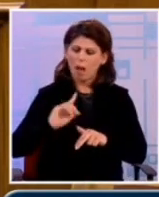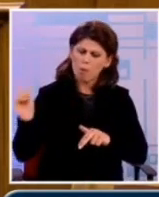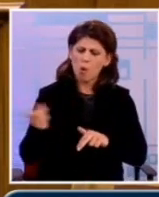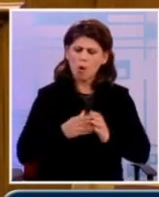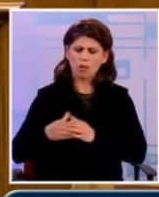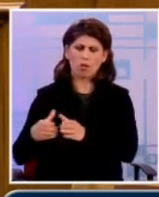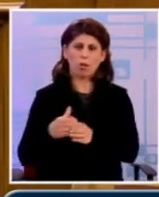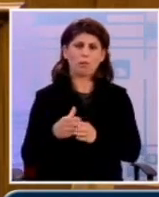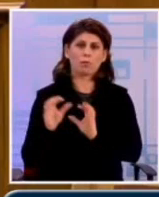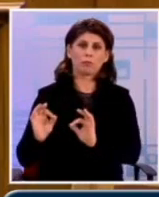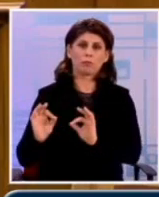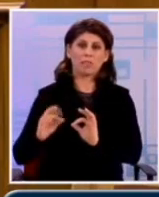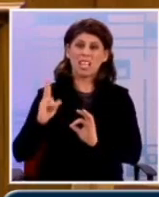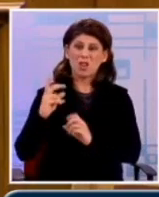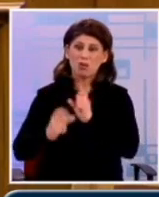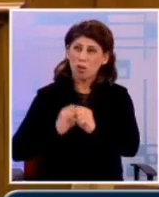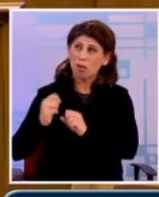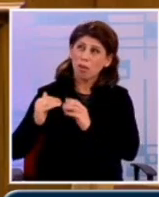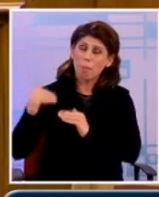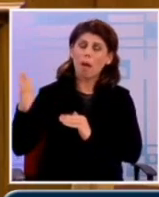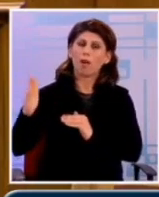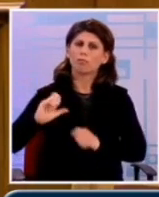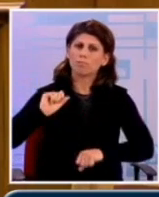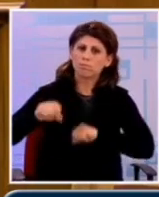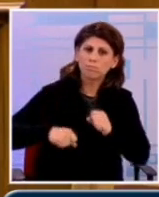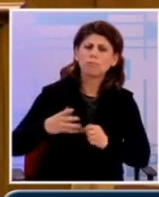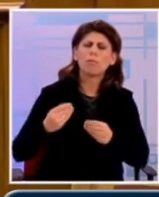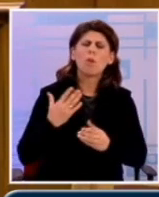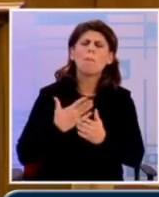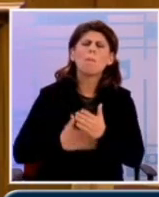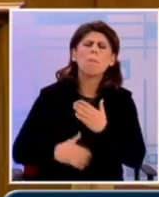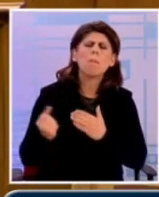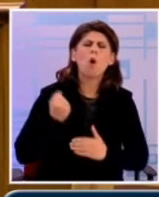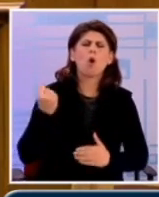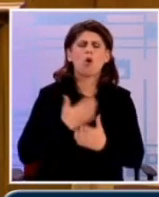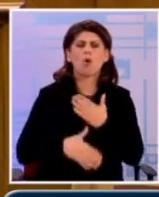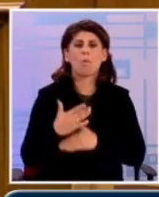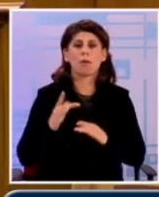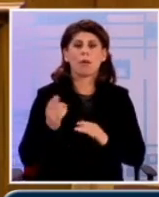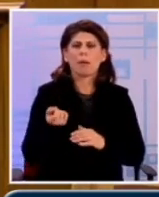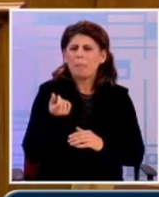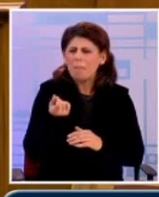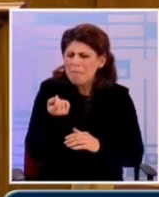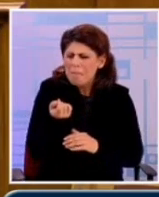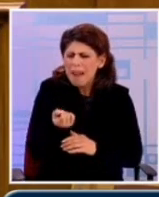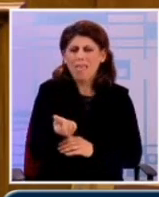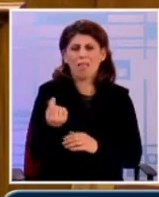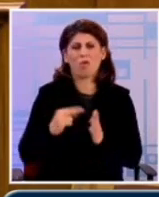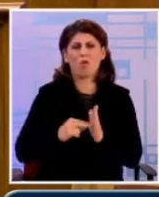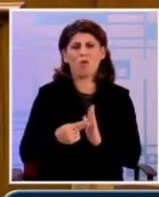από 20 χρόνια, με αυταπάρνηση, ανιδιοτέλεια, πολύ πόνο και κόπο και με πενιχρά οικονομικά